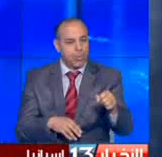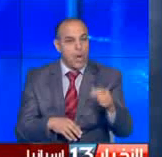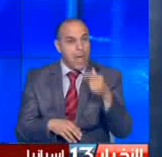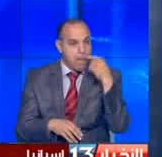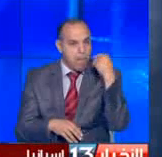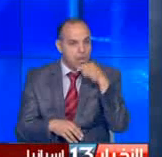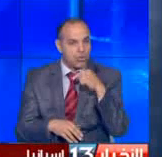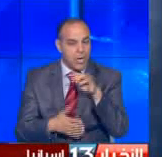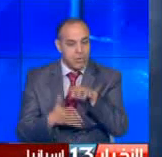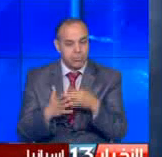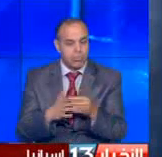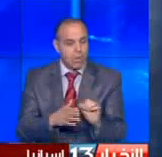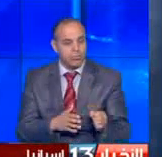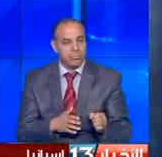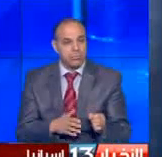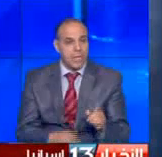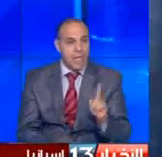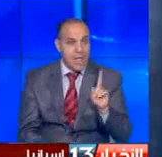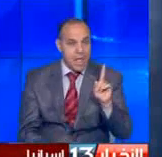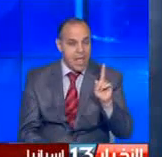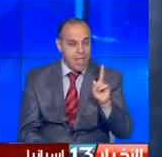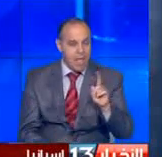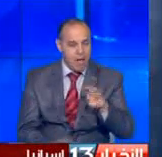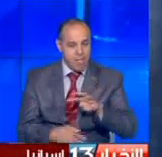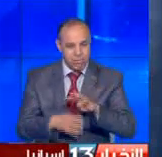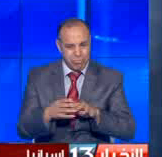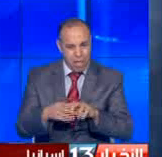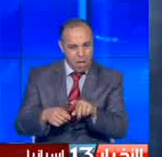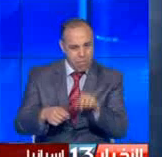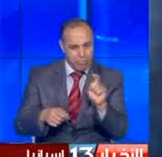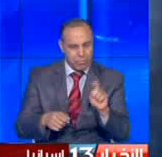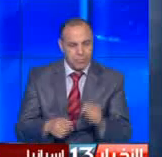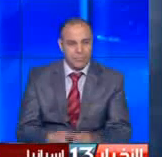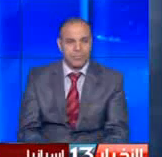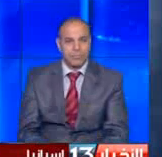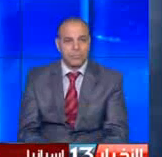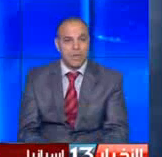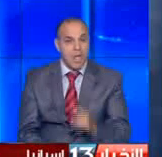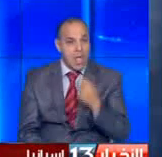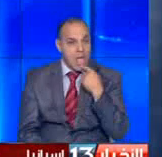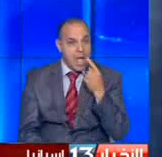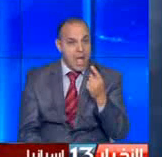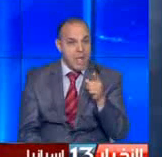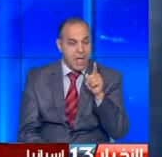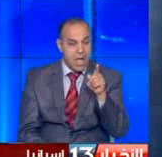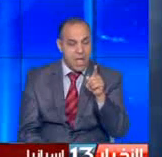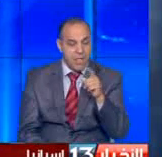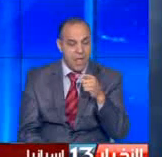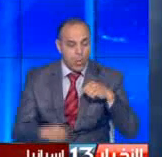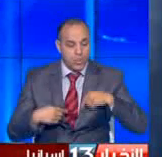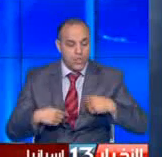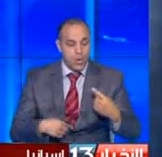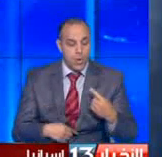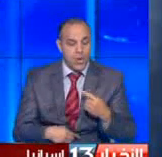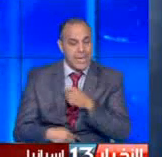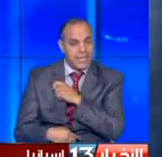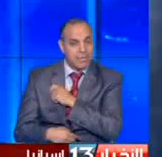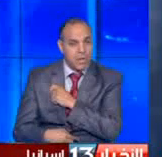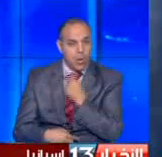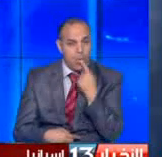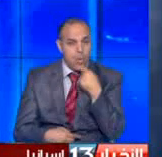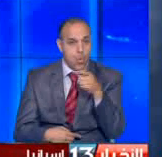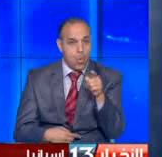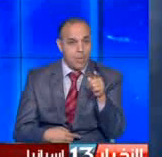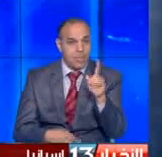المباشره على كاتانيا اذا صوت الاقليم وكان صرح امس الاول في رساله الى